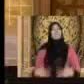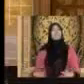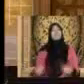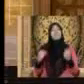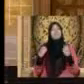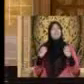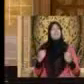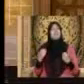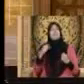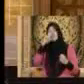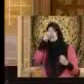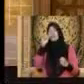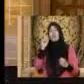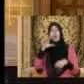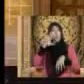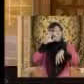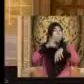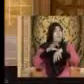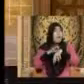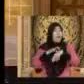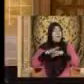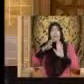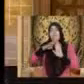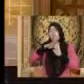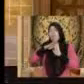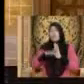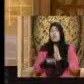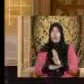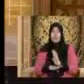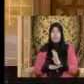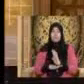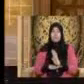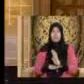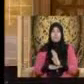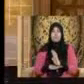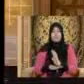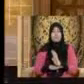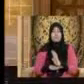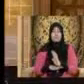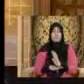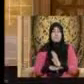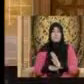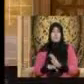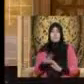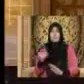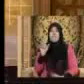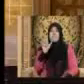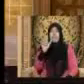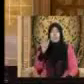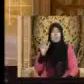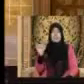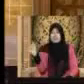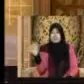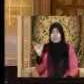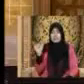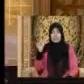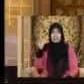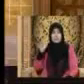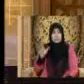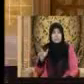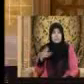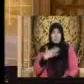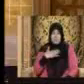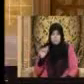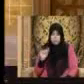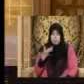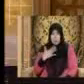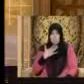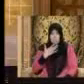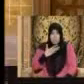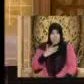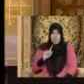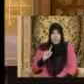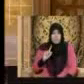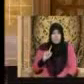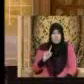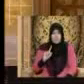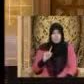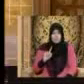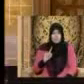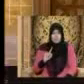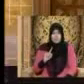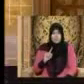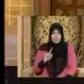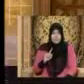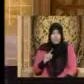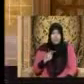الله عز وجل بها البلاء على هذا الإنسان. ما فماشي إنسان لا يريد بدل